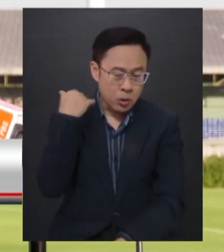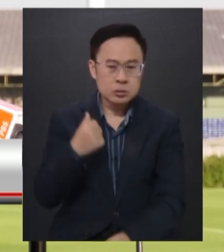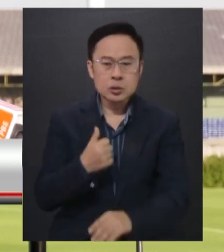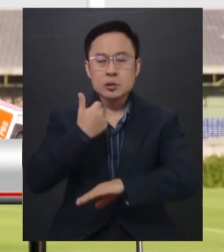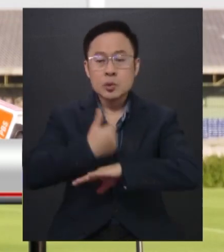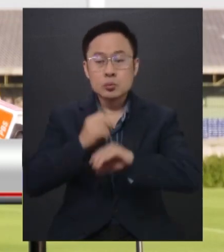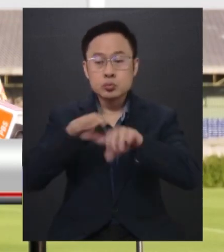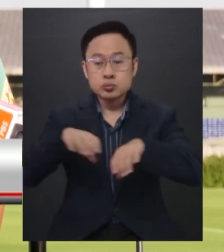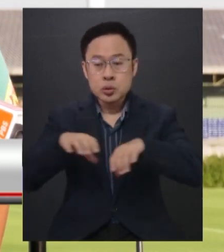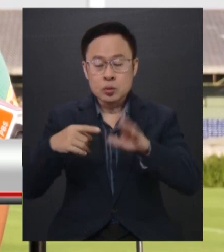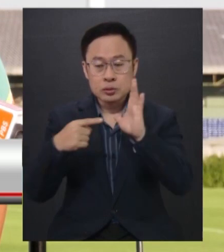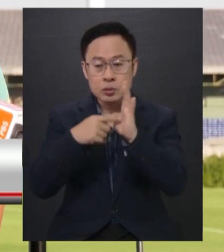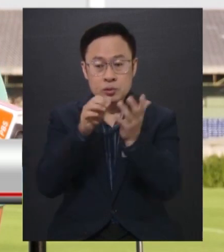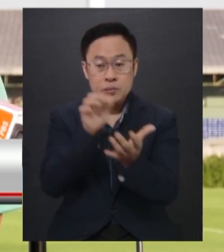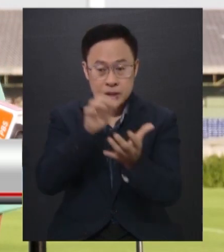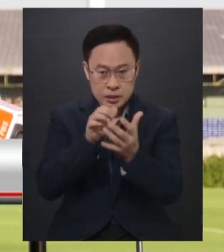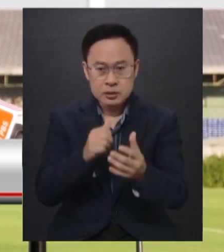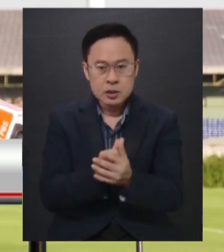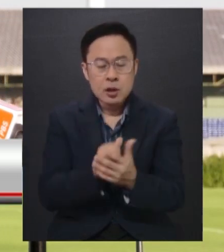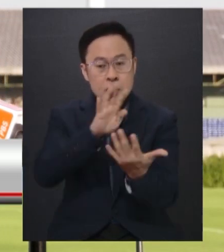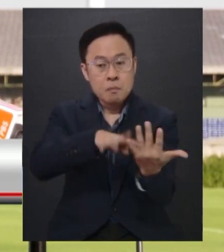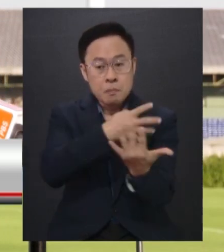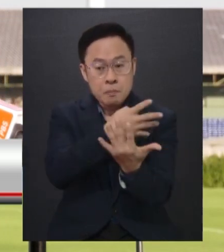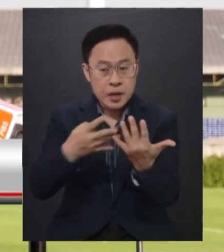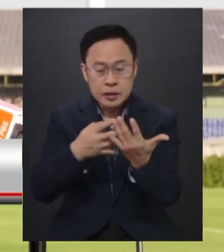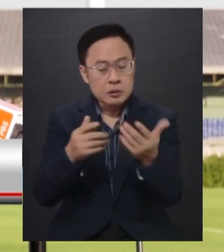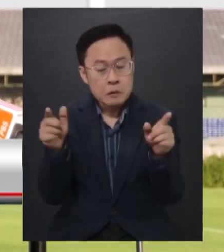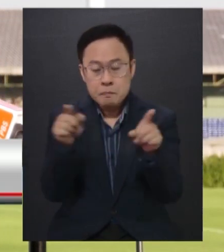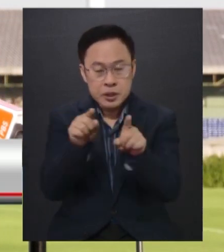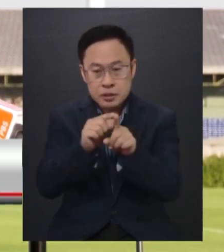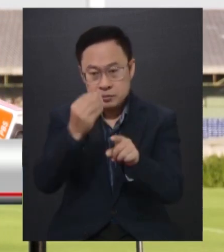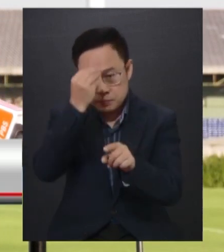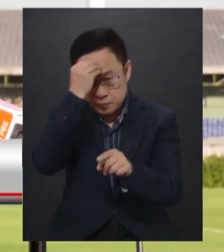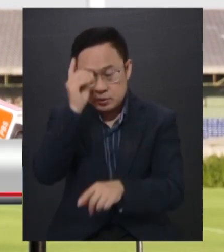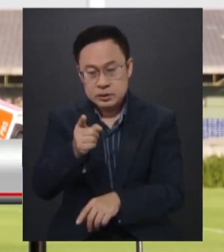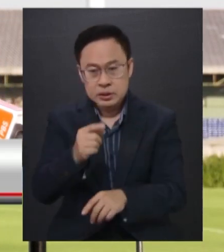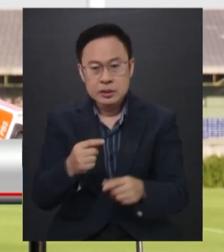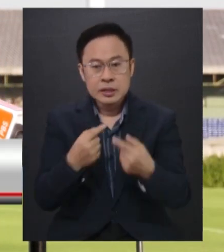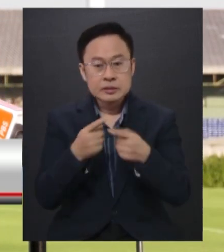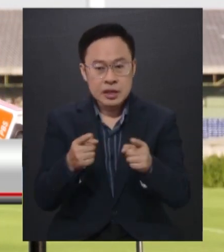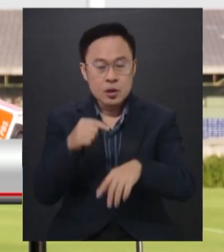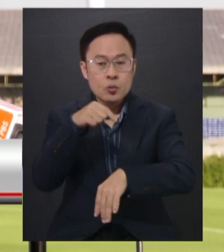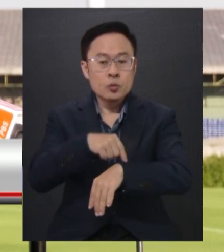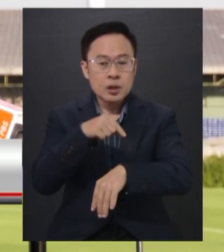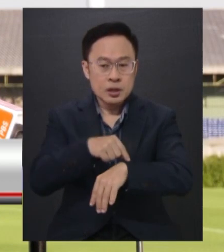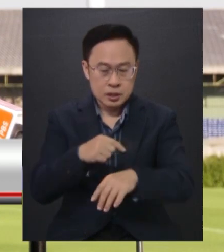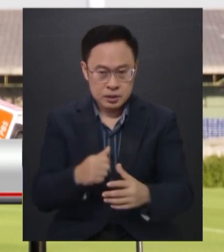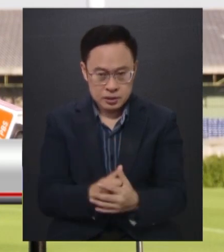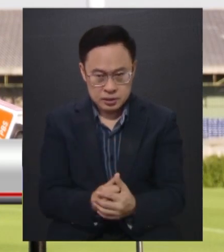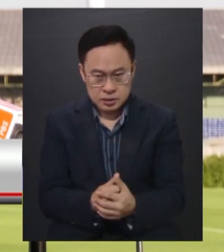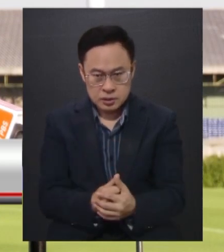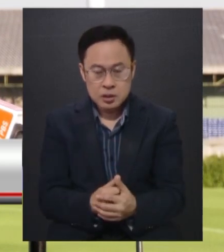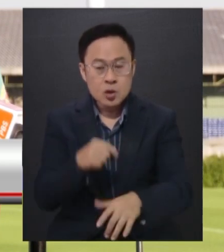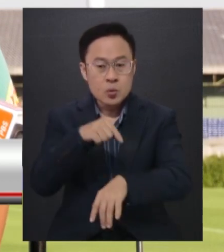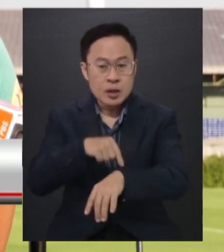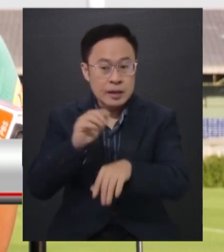สมุตรปาการก็ต้องบอกว่าก็ก็ญี่ปุ่นจริงๆญี่ปุ่นญี่ปุ่นเต็มๆเลยแต่ขาดแค่นิดเดียวคือโค้ชอย่าอยากซ้อม